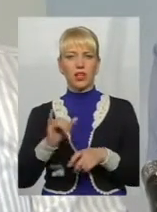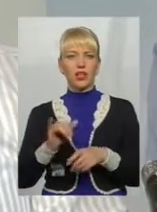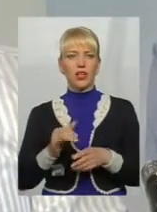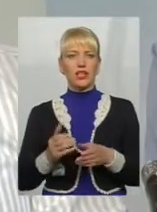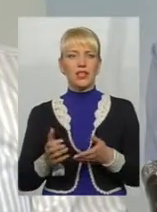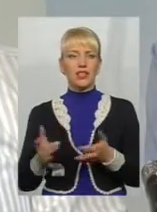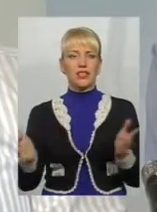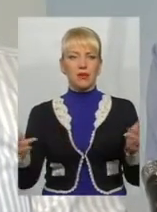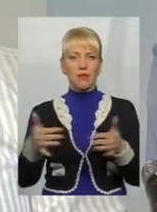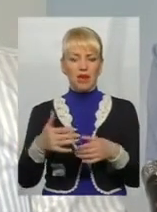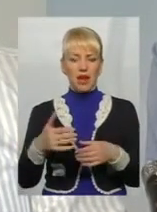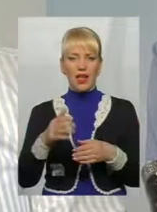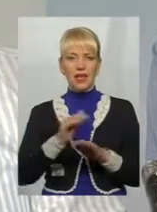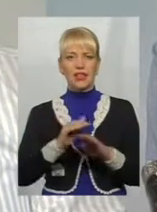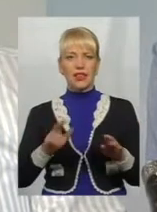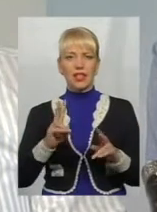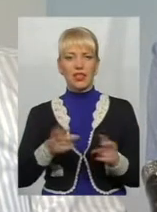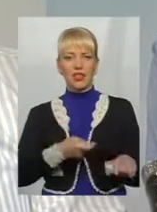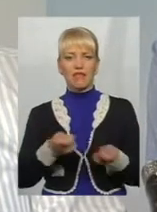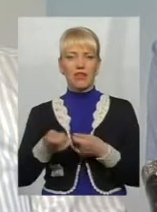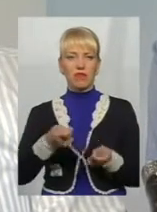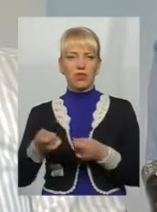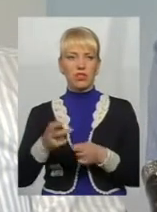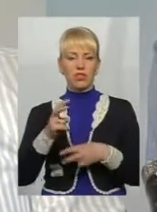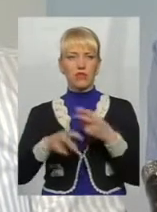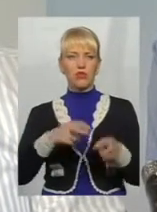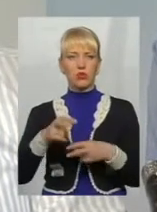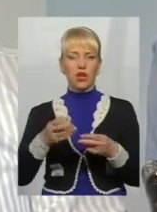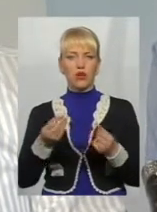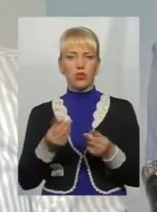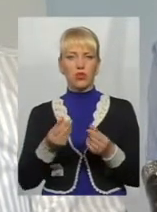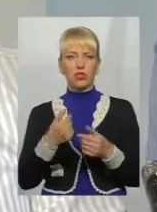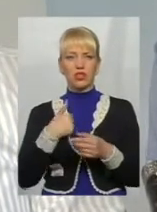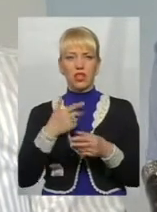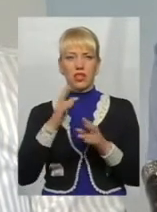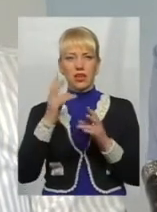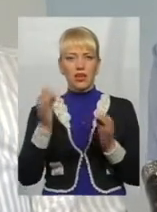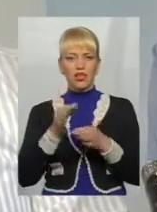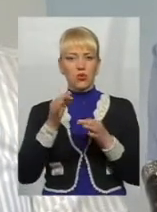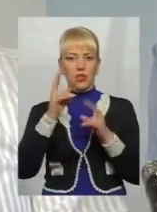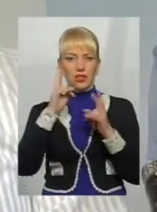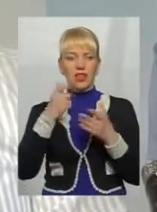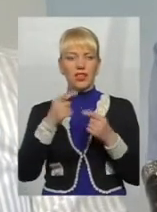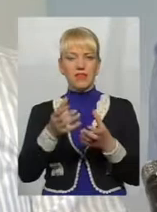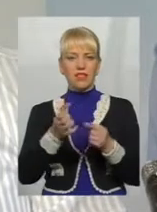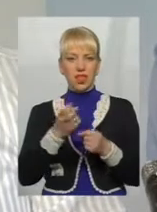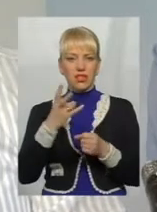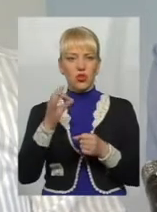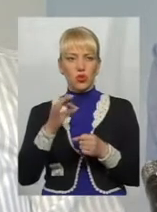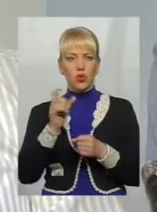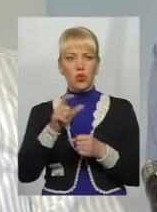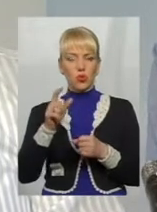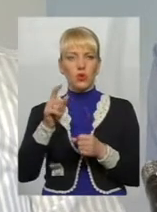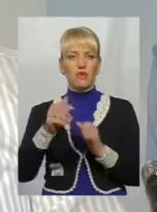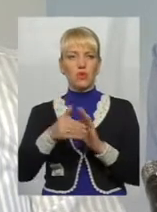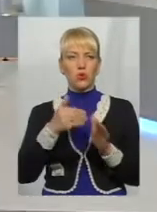себе дітей, яких вивозить там і відшуковує кошти. Він каже, я навіть деколи не знаю, де їх взяти, але все ж таки люди